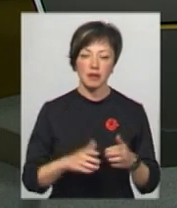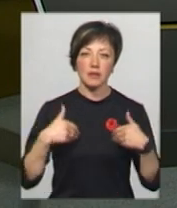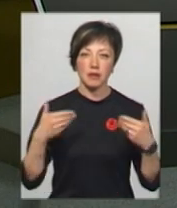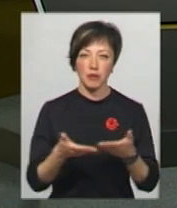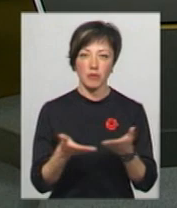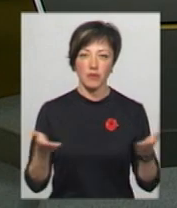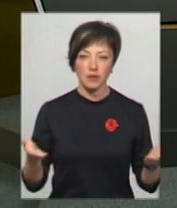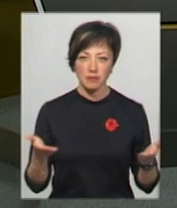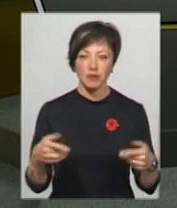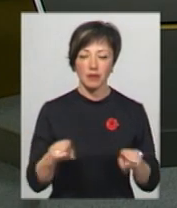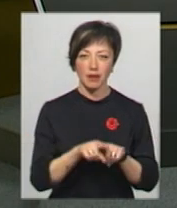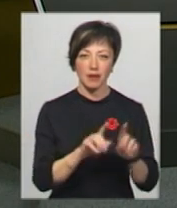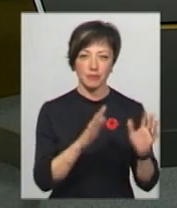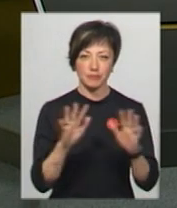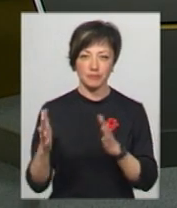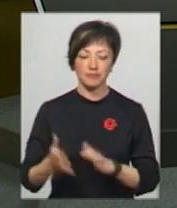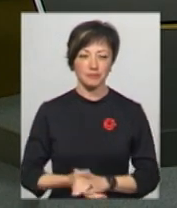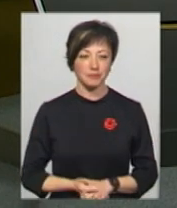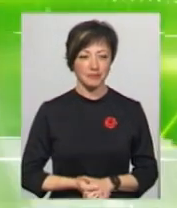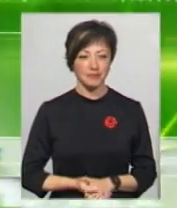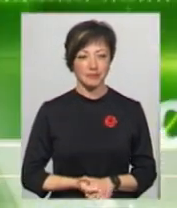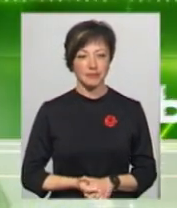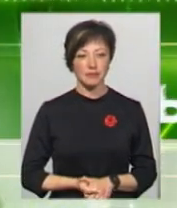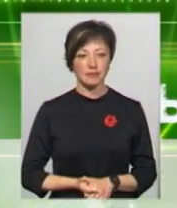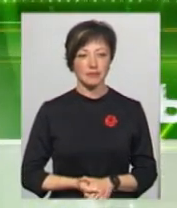Вітаємо вас! Далі коротко про таке.